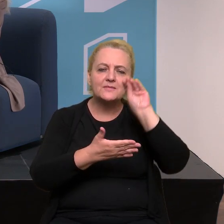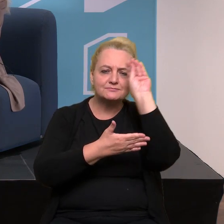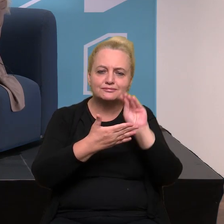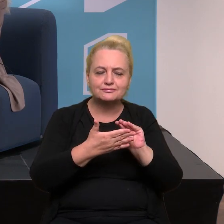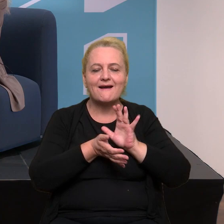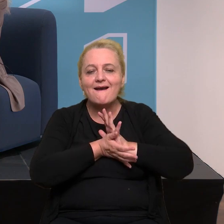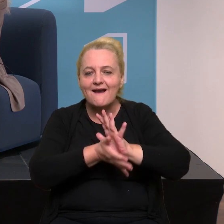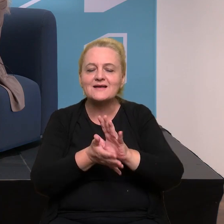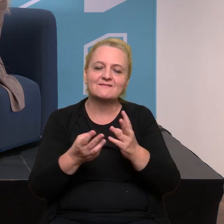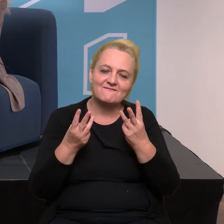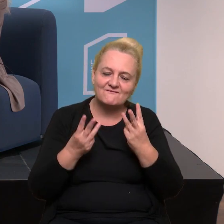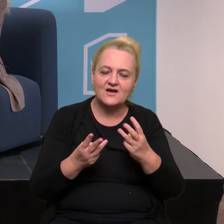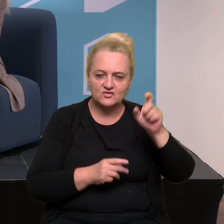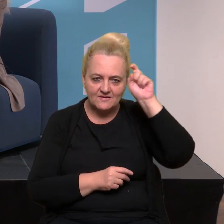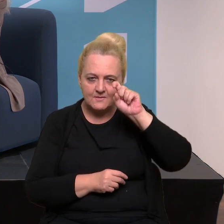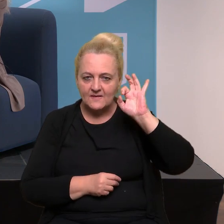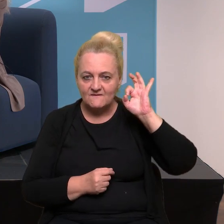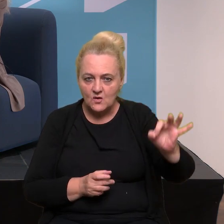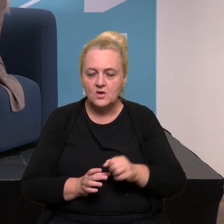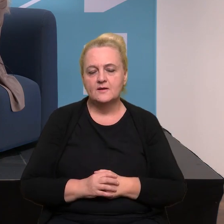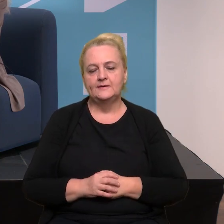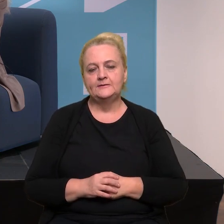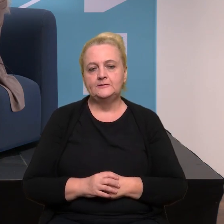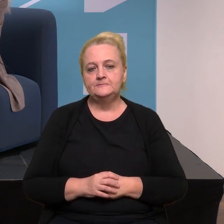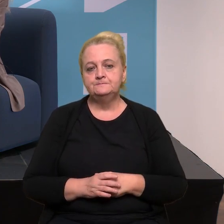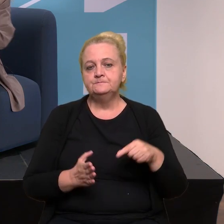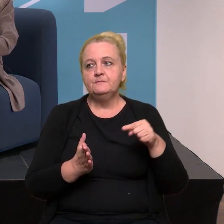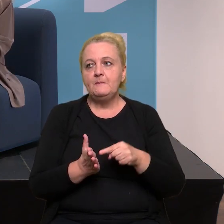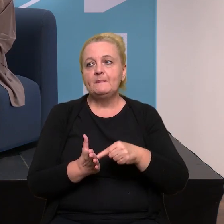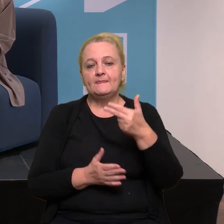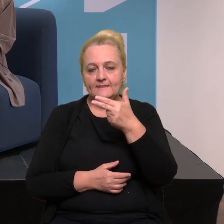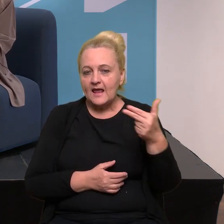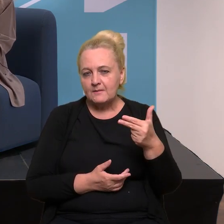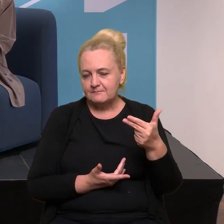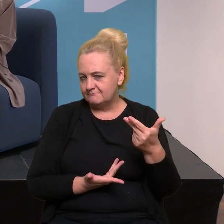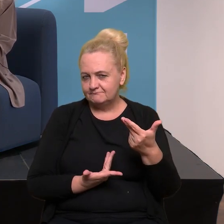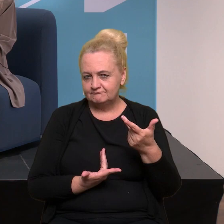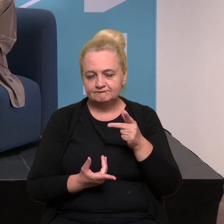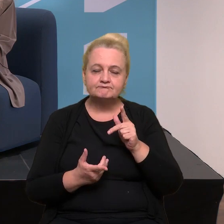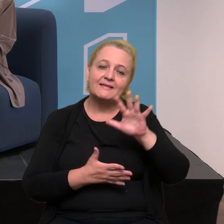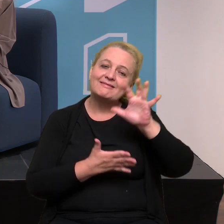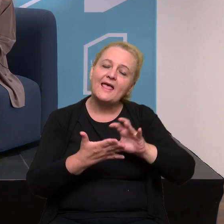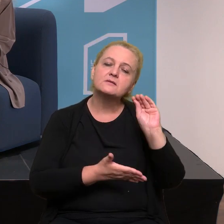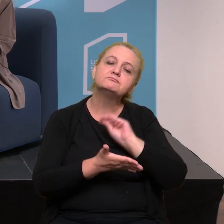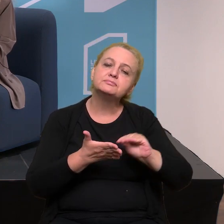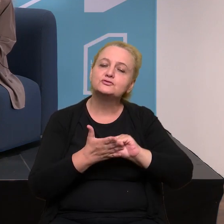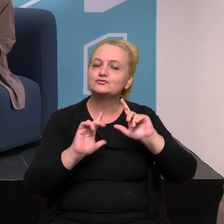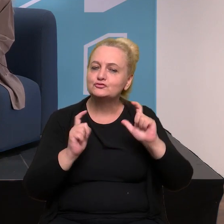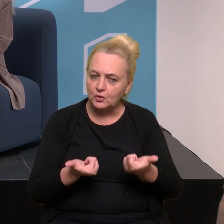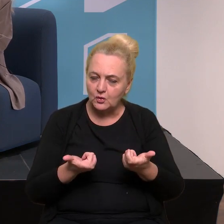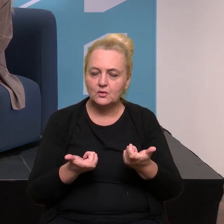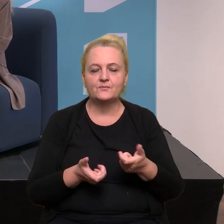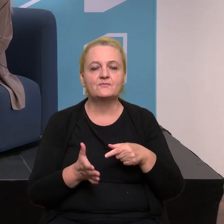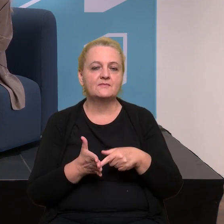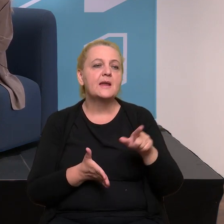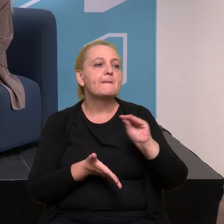czasopism ważnych niemieckich. Jakie tematy poruszasz w tych tekstach i o czym